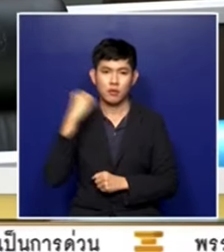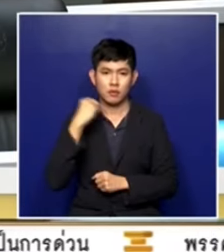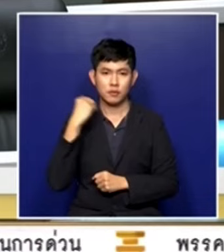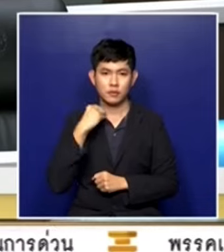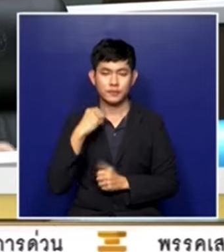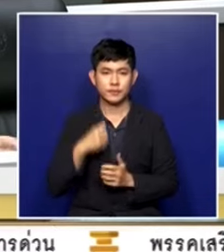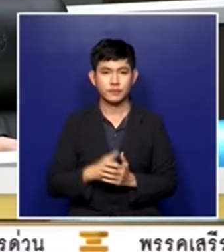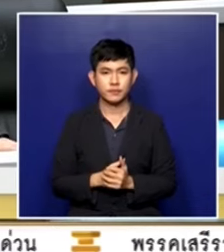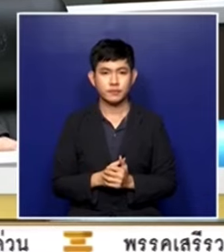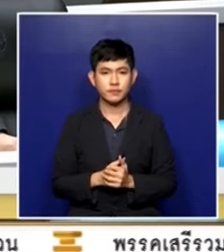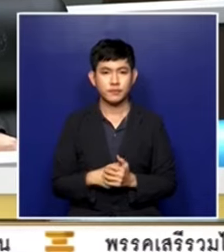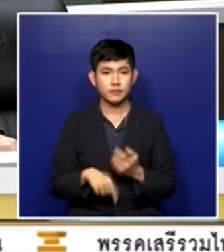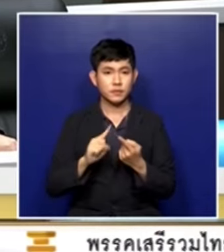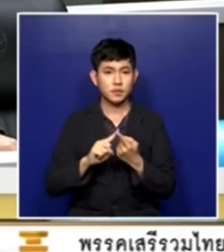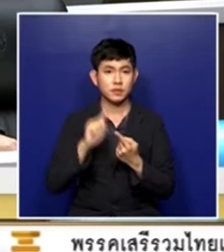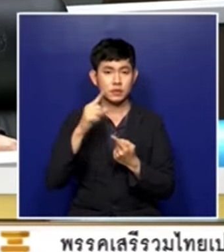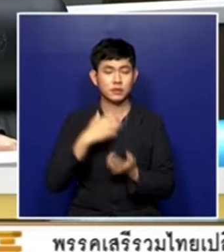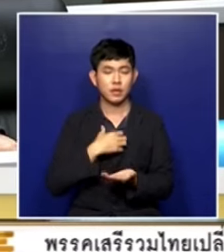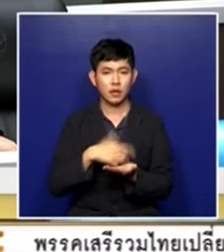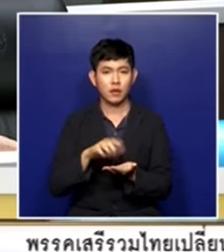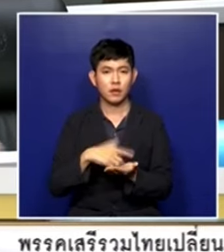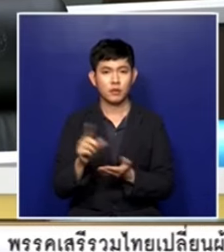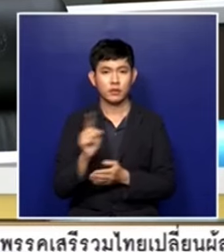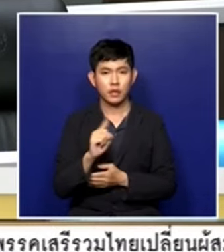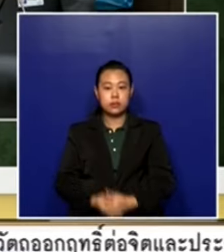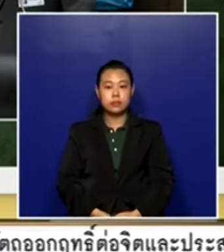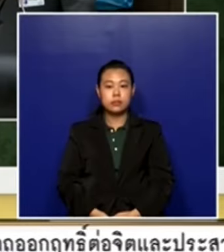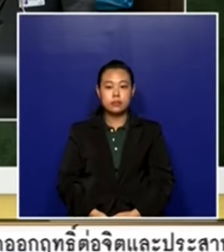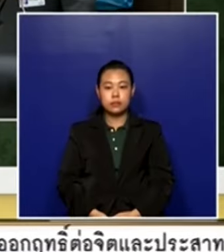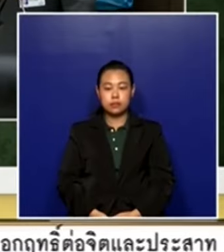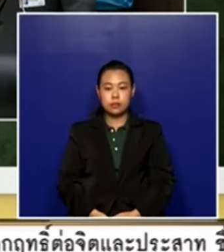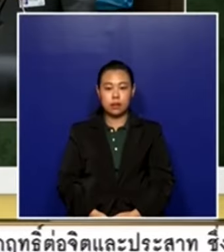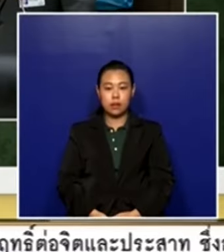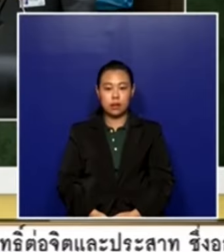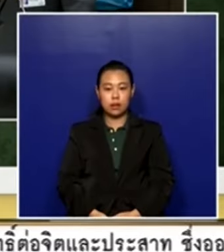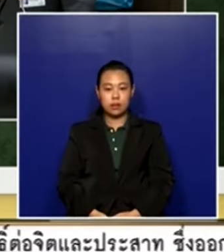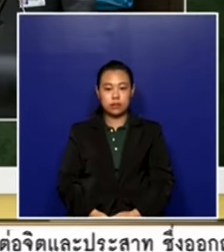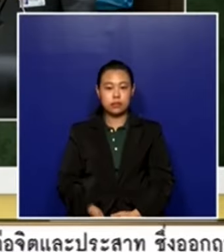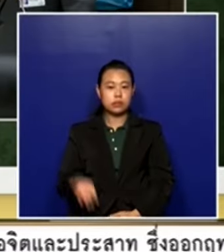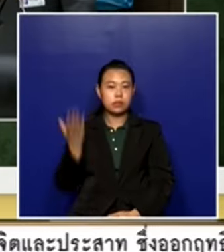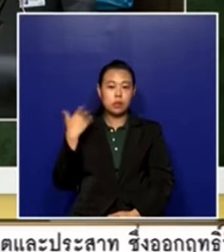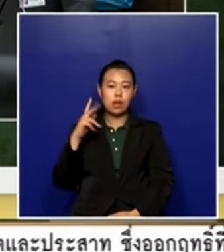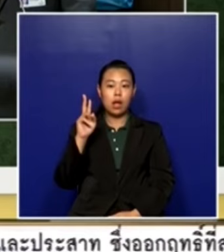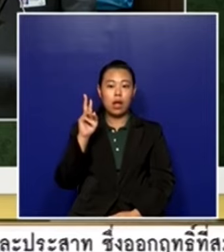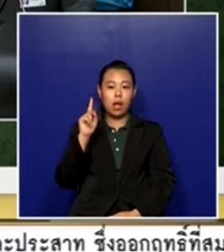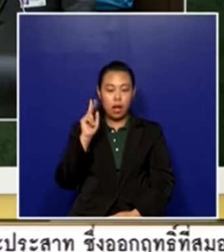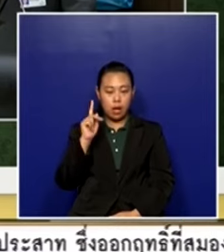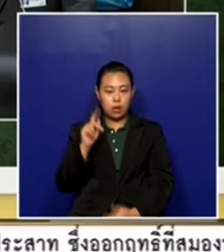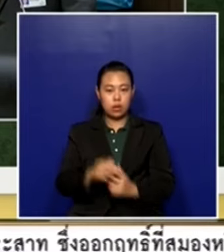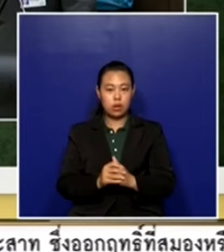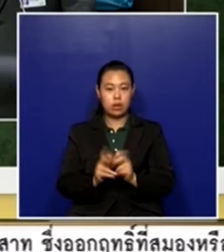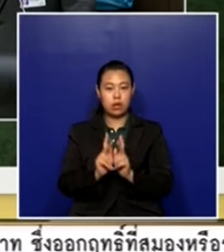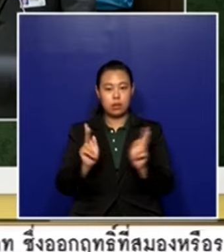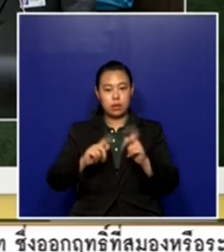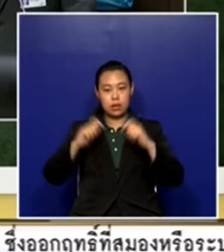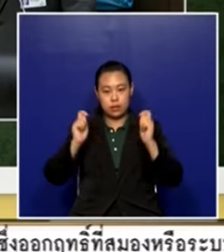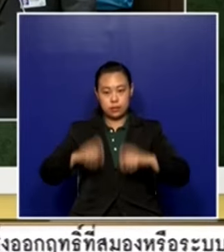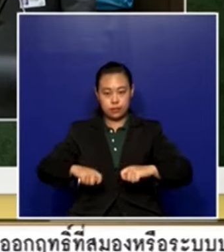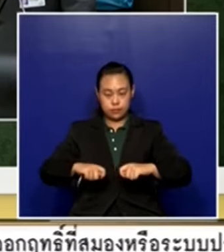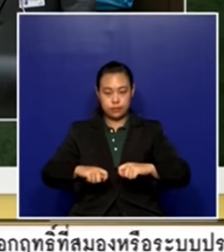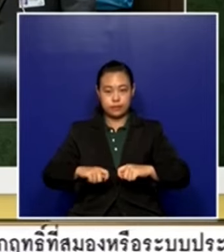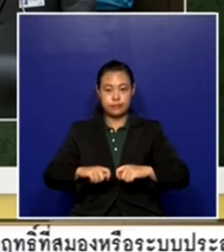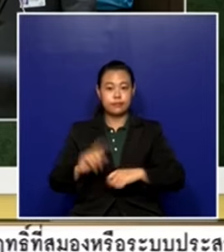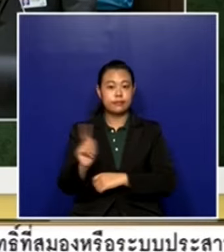ถ้าไม่ปรับแก้ยติแล้วมีการพูดพาดพิงเนี่ยครับก็จะเบรคจากคำแน่นอนก็คือจะทำให้